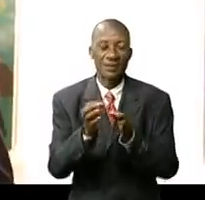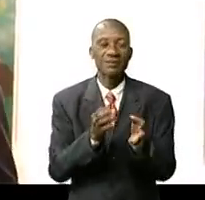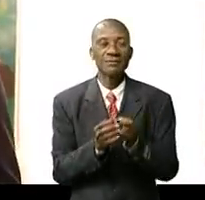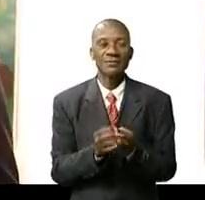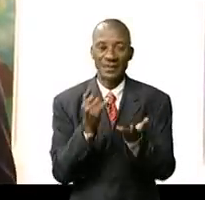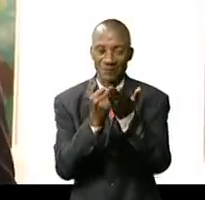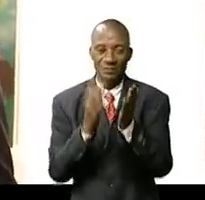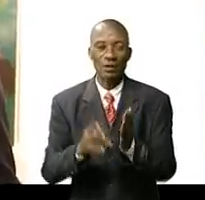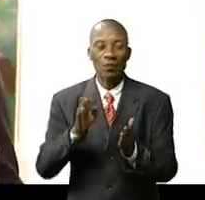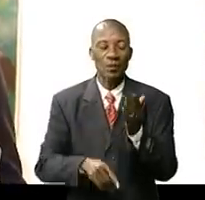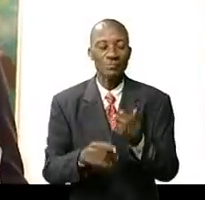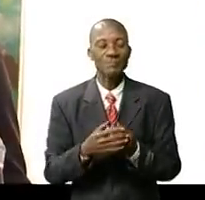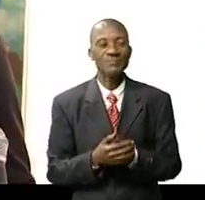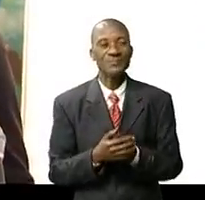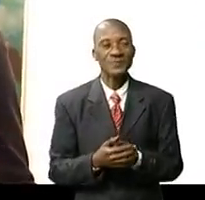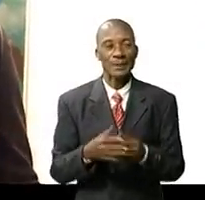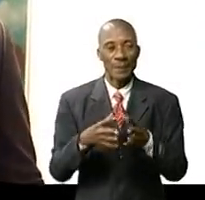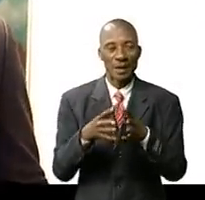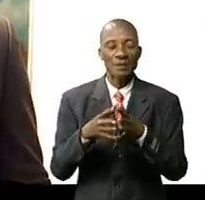investissement. Avec ce groupe,